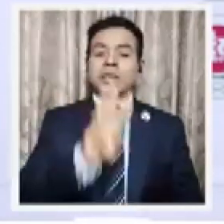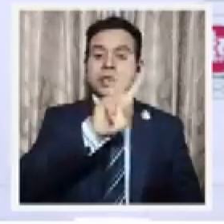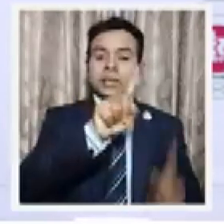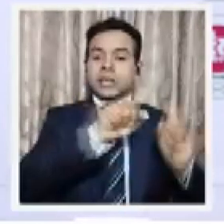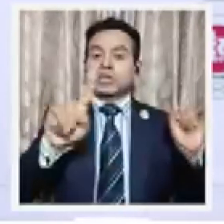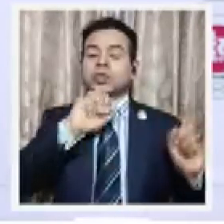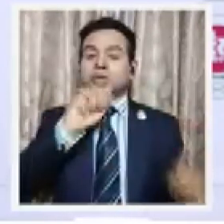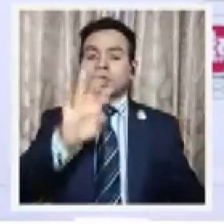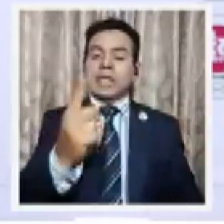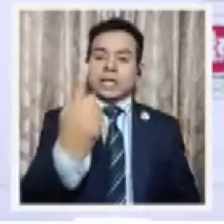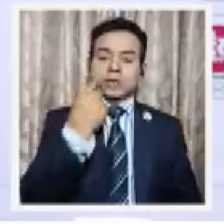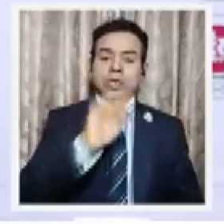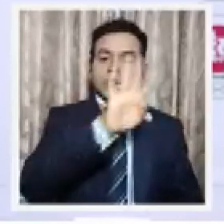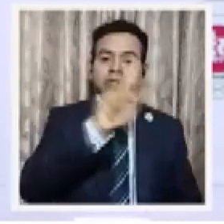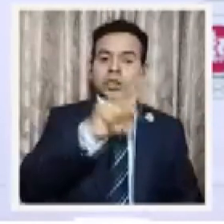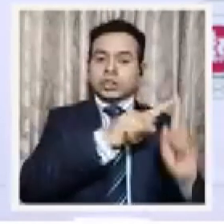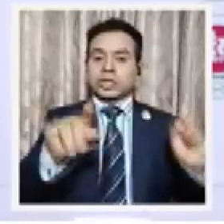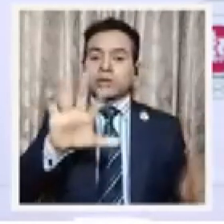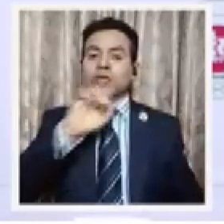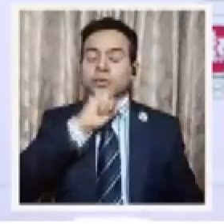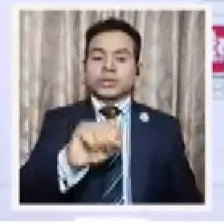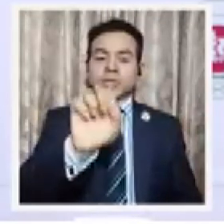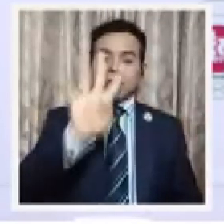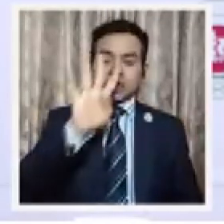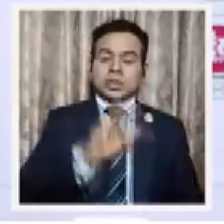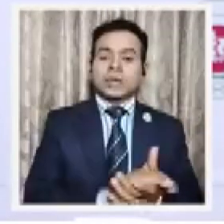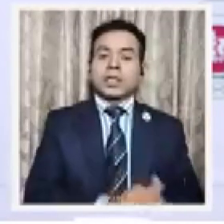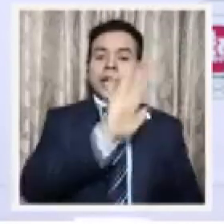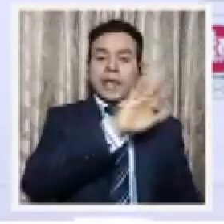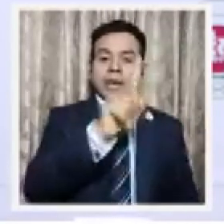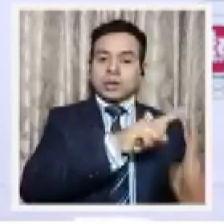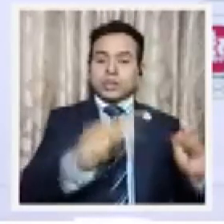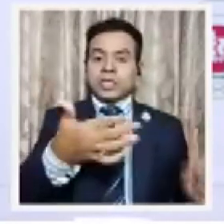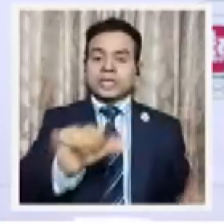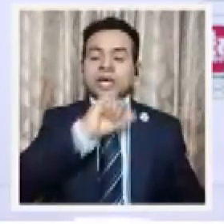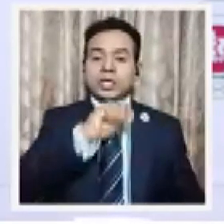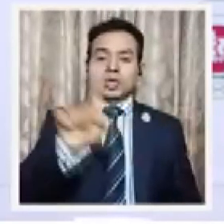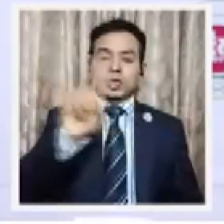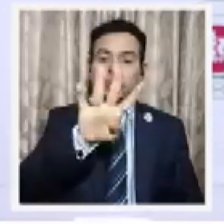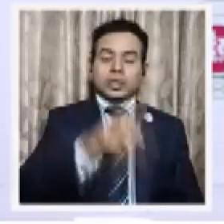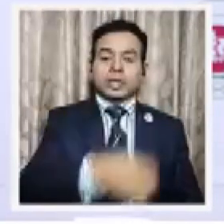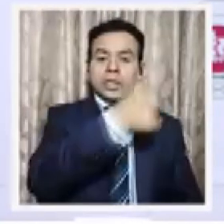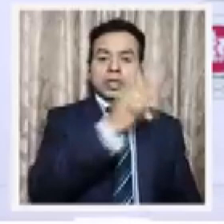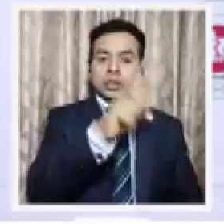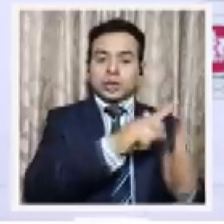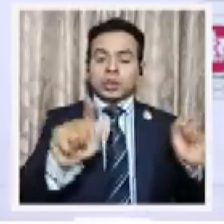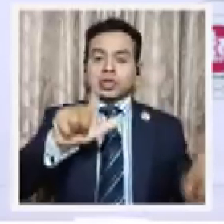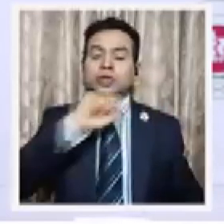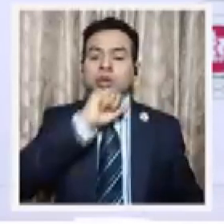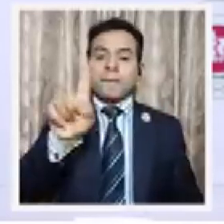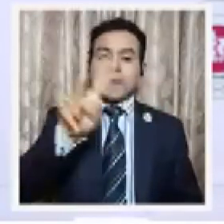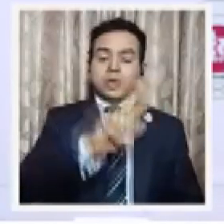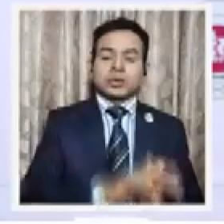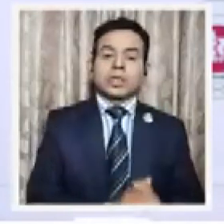21.38%। বয়স বিভাজনে 24 ঘন্টায় যারা মৃত্যুবরণ করেছেন, যে বয়সের 31 থেকে 40 বছর 1 জন, 41 থেকে 50